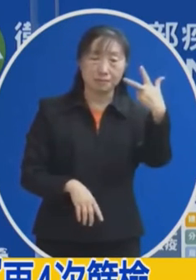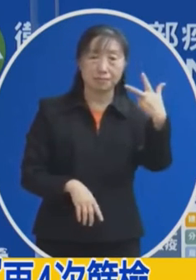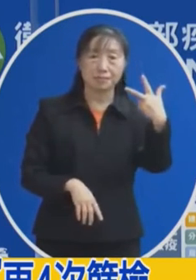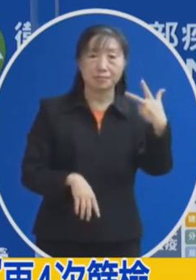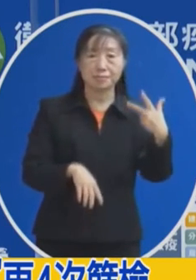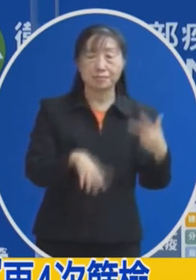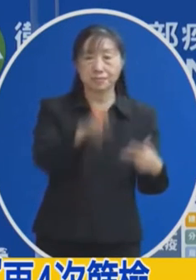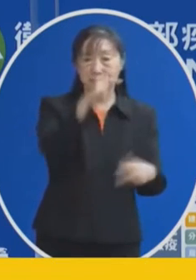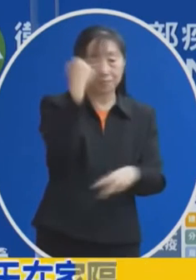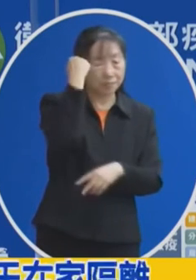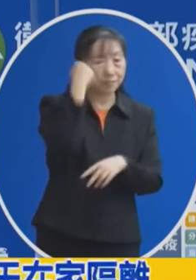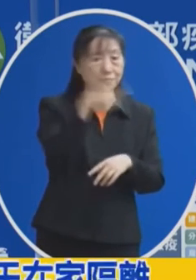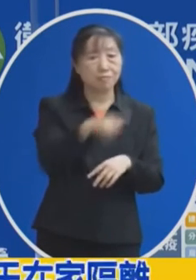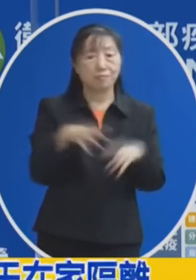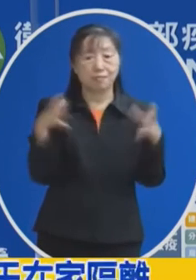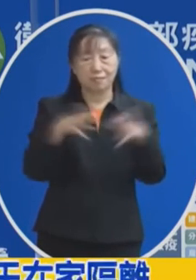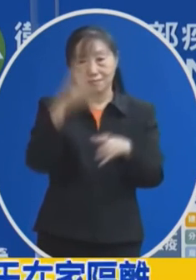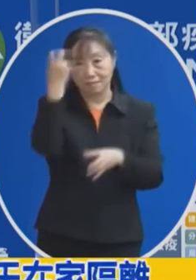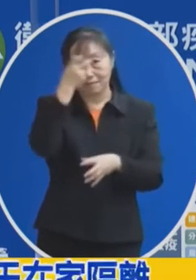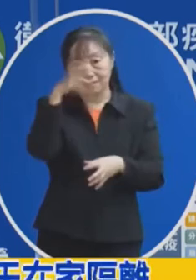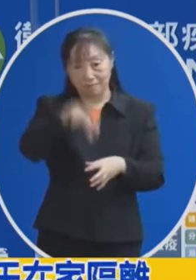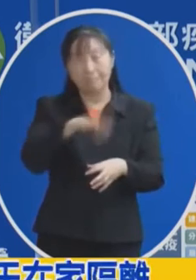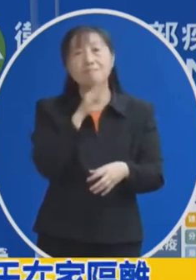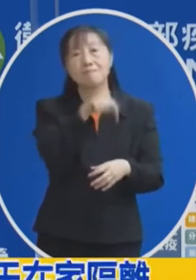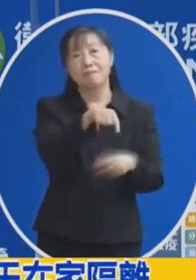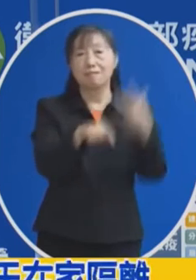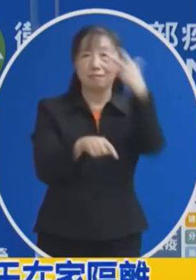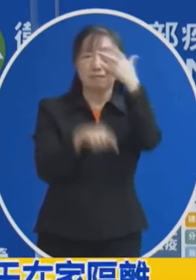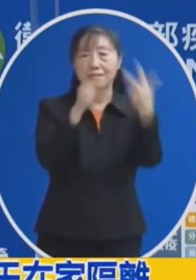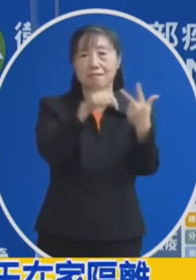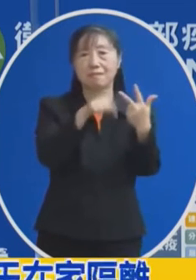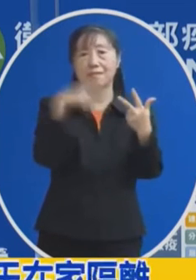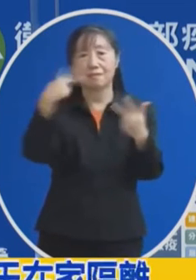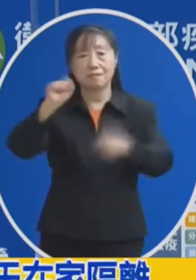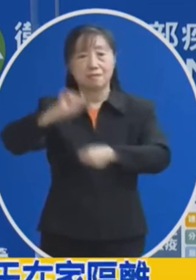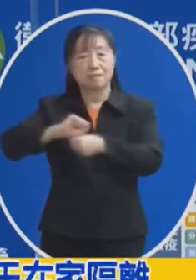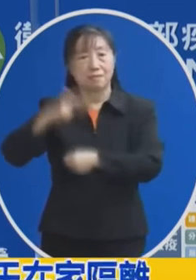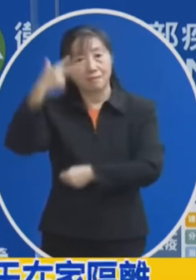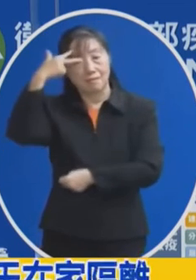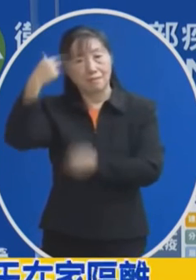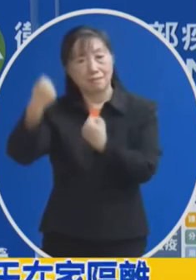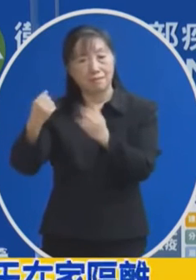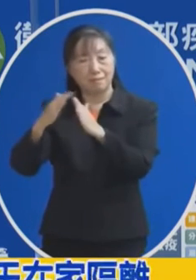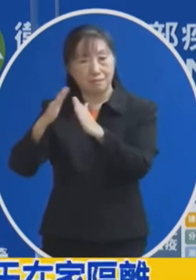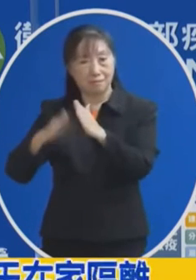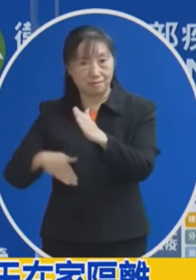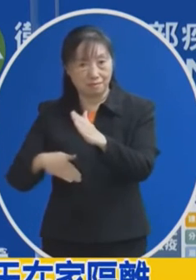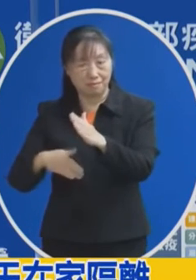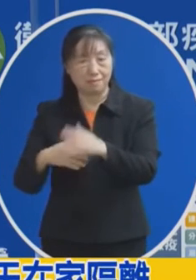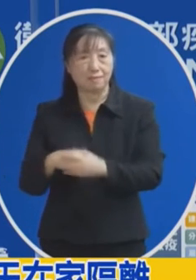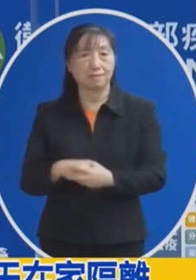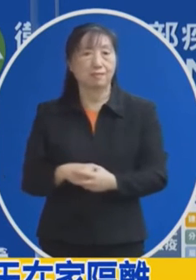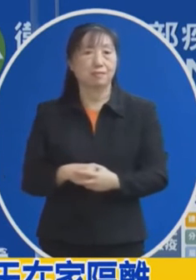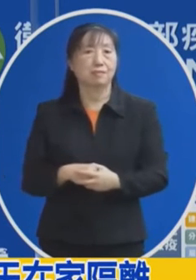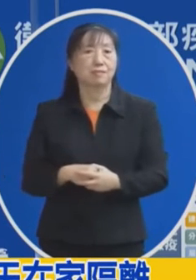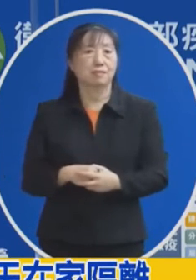七天的在旅社或集中检疫所的检疫，然后加上七天在家里的居家检